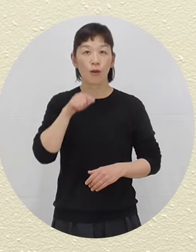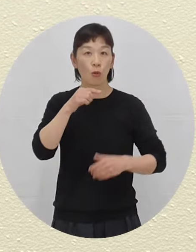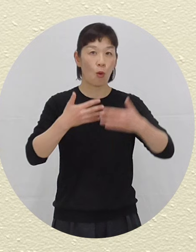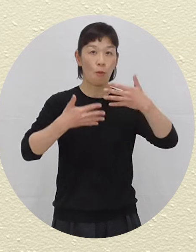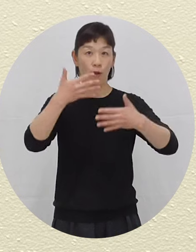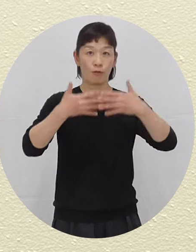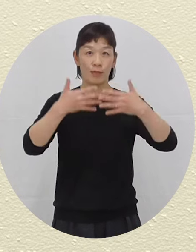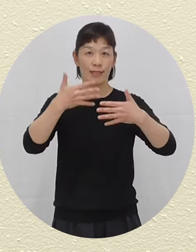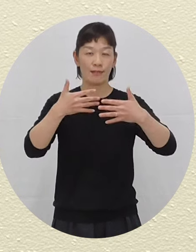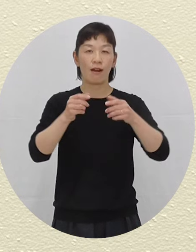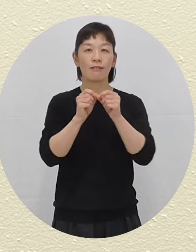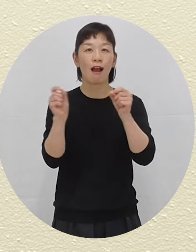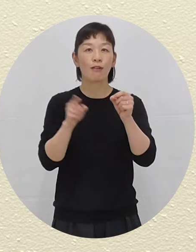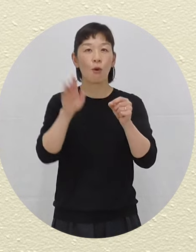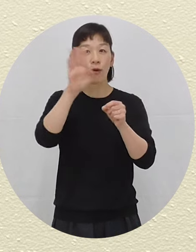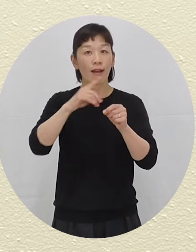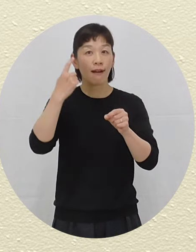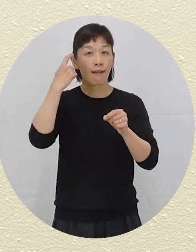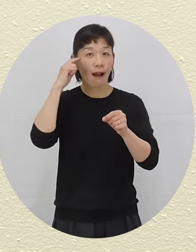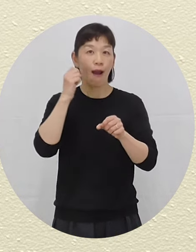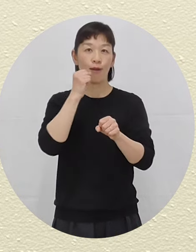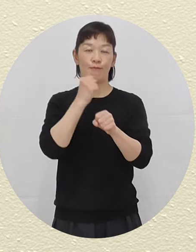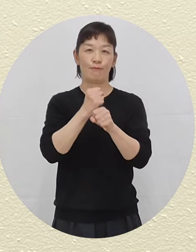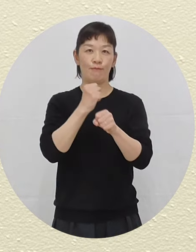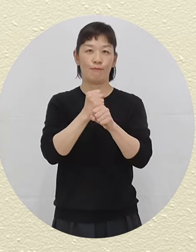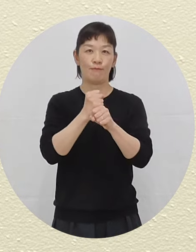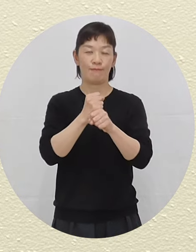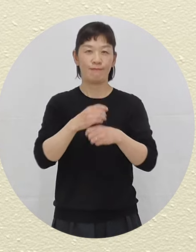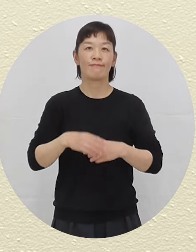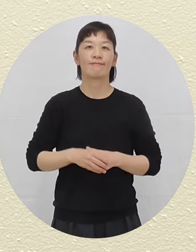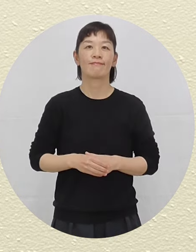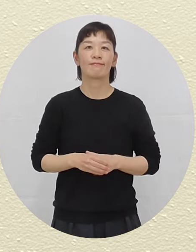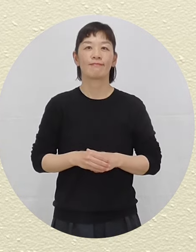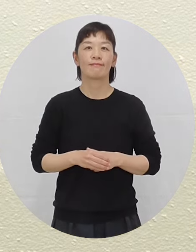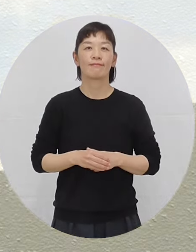この番組は長野県の企画で制作しています。